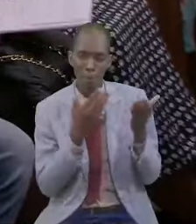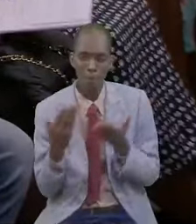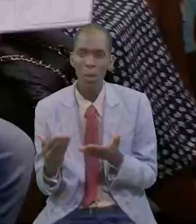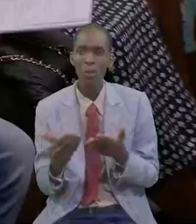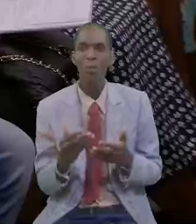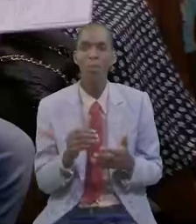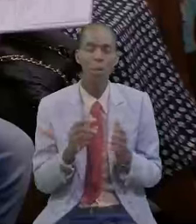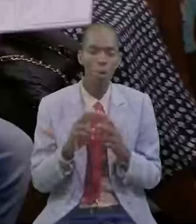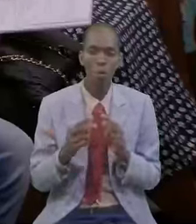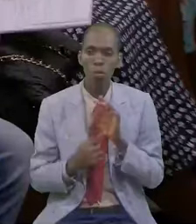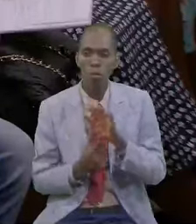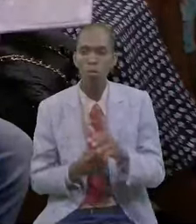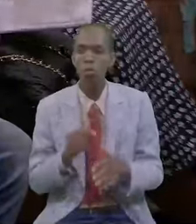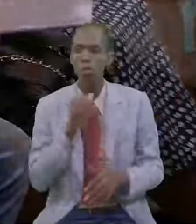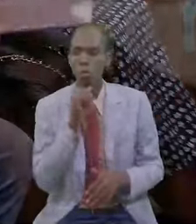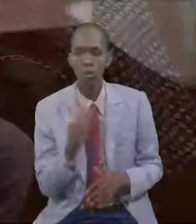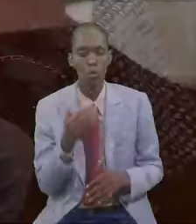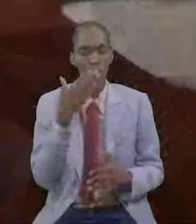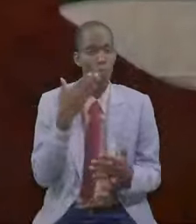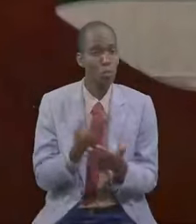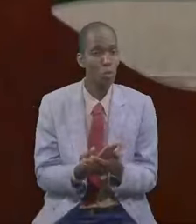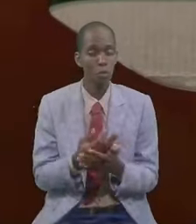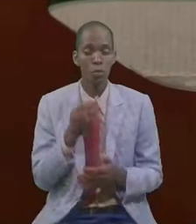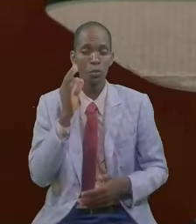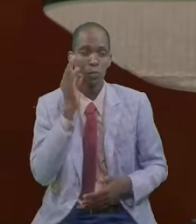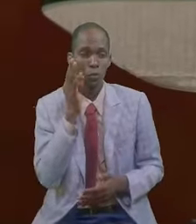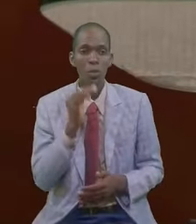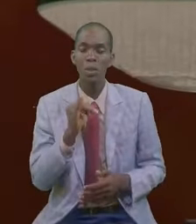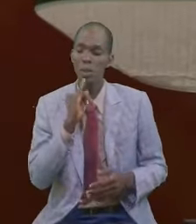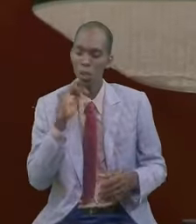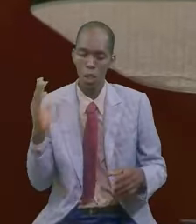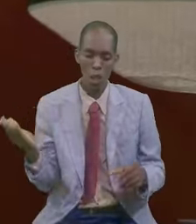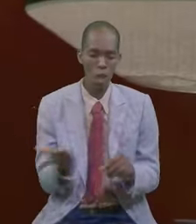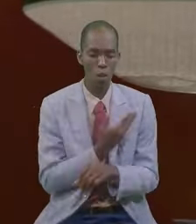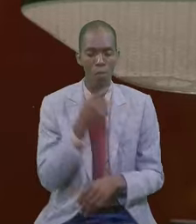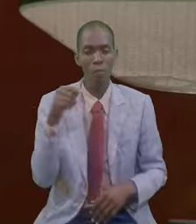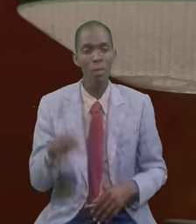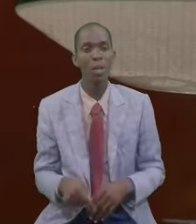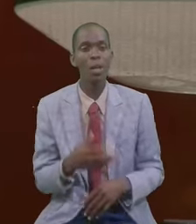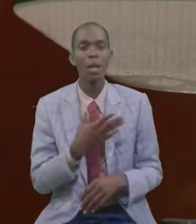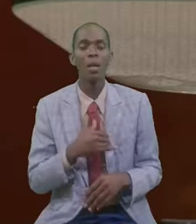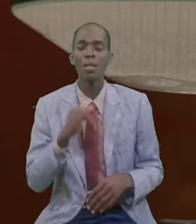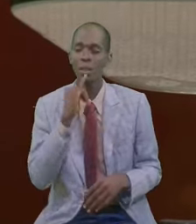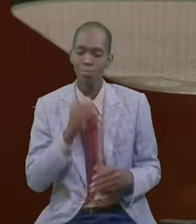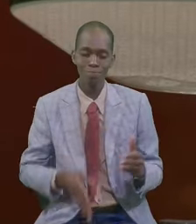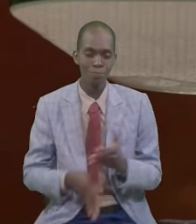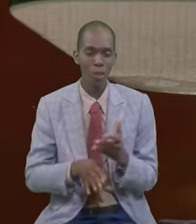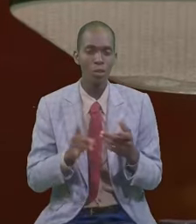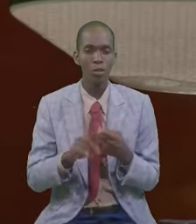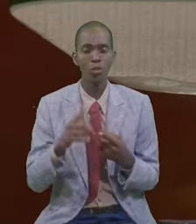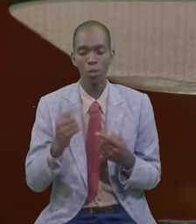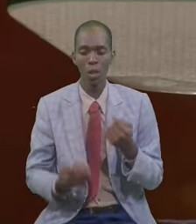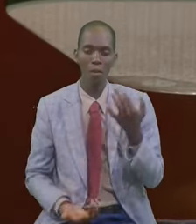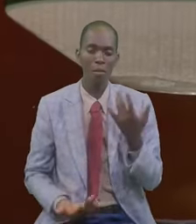bons fruits est coupé, abattu et jeté au feu.